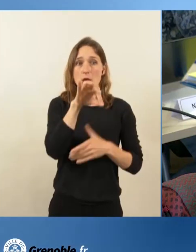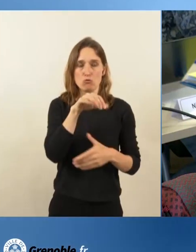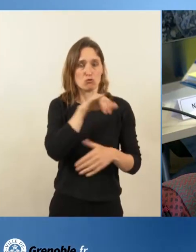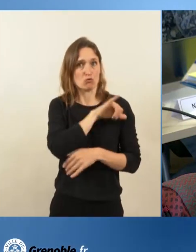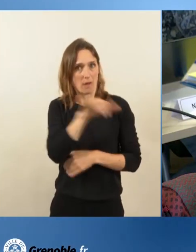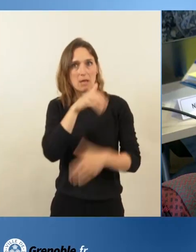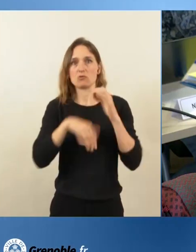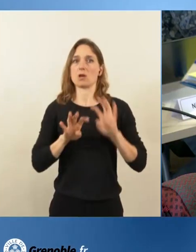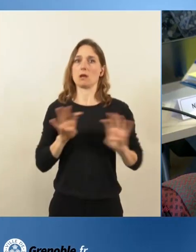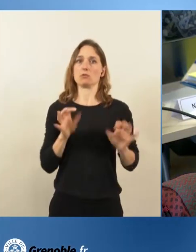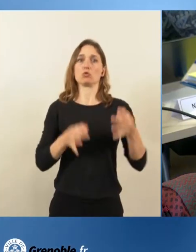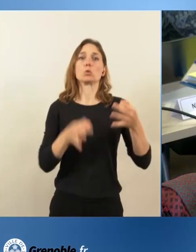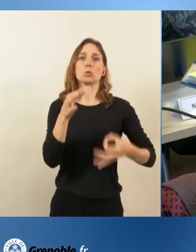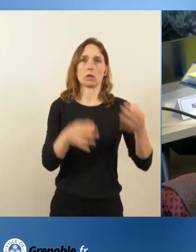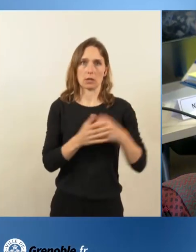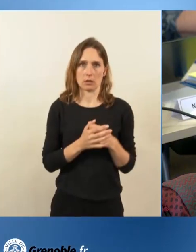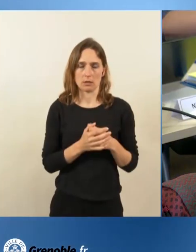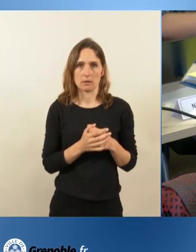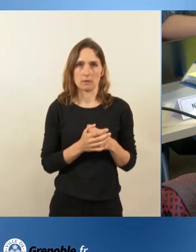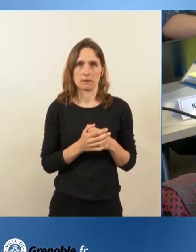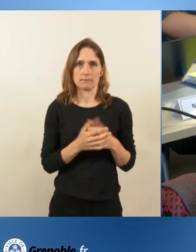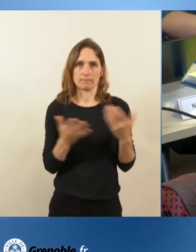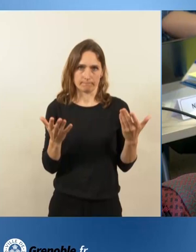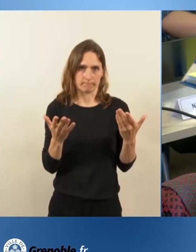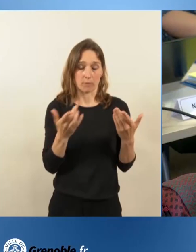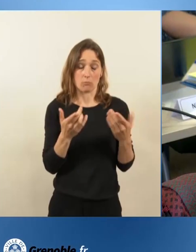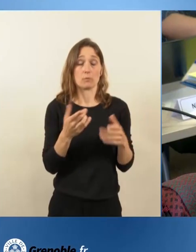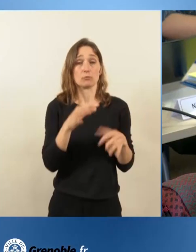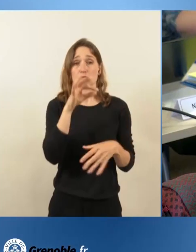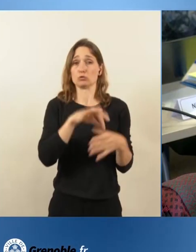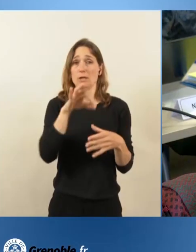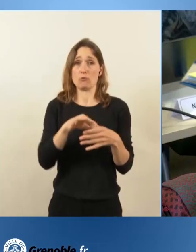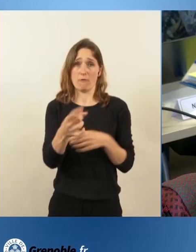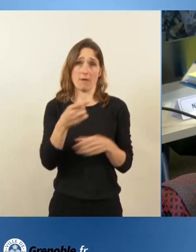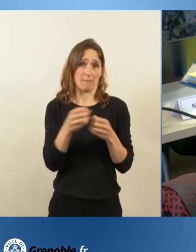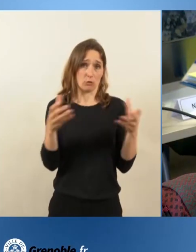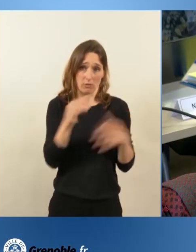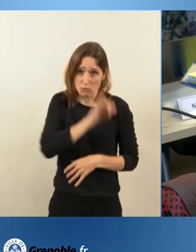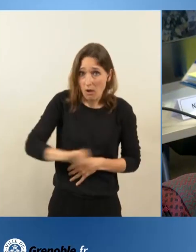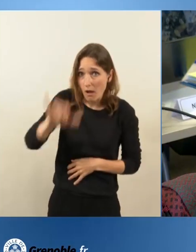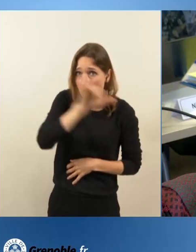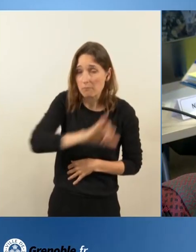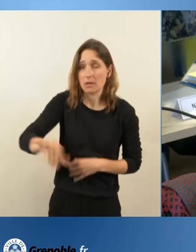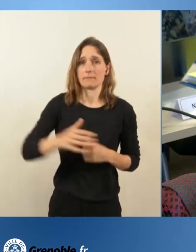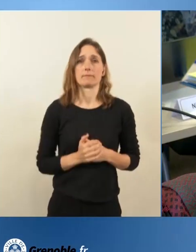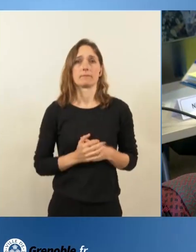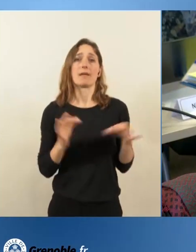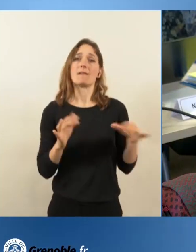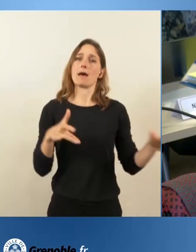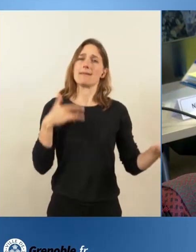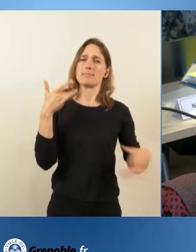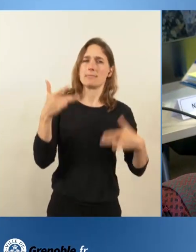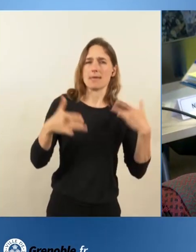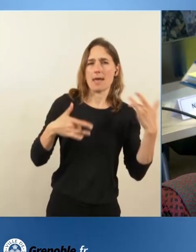pas des précédentes j'espère pas des précédentes dans les jurides recrutement des agents sur le théâtre je pense qu'il y a un